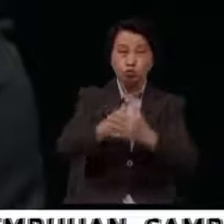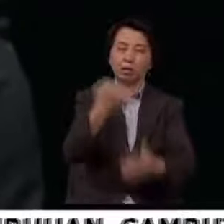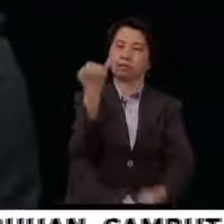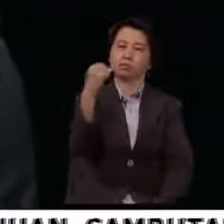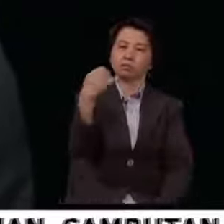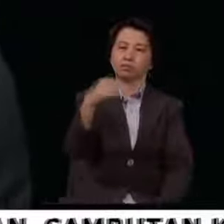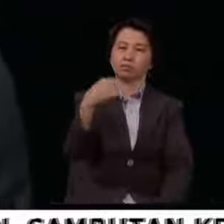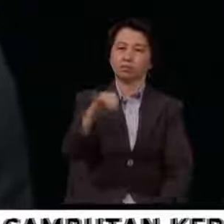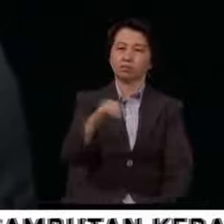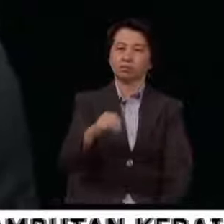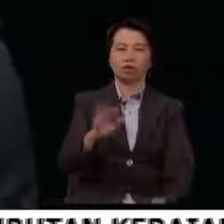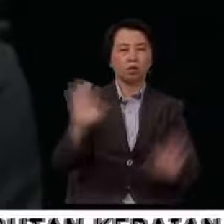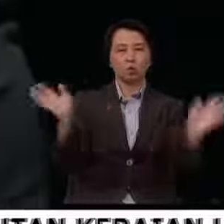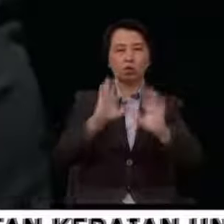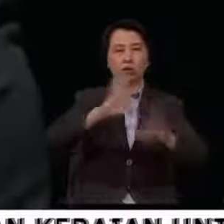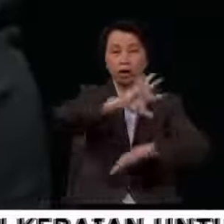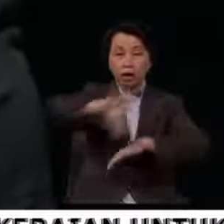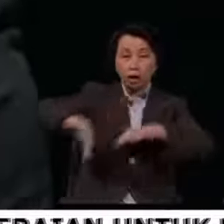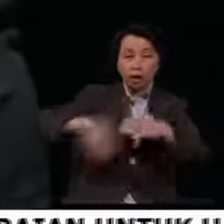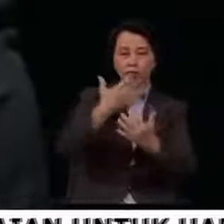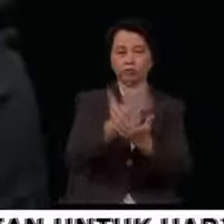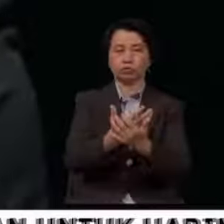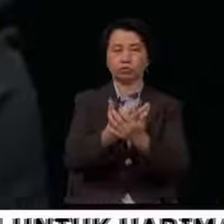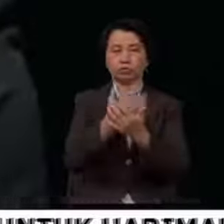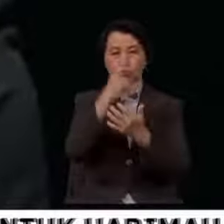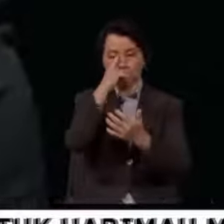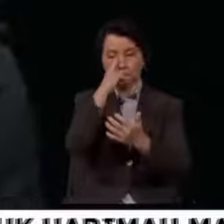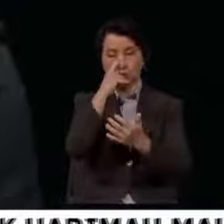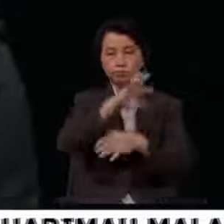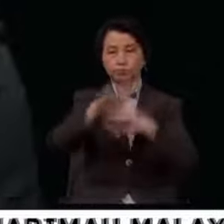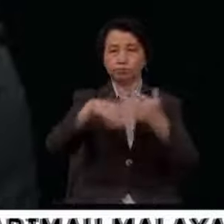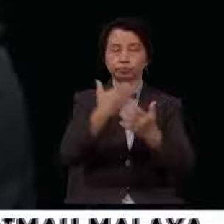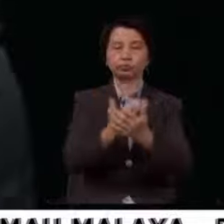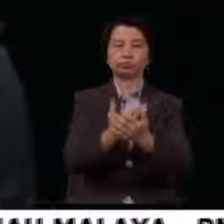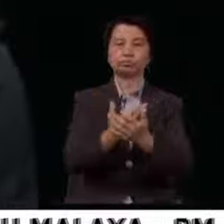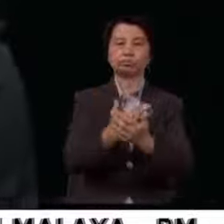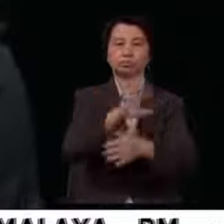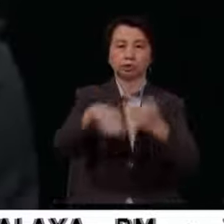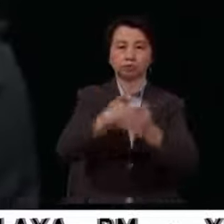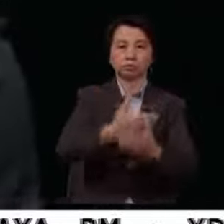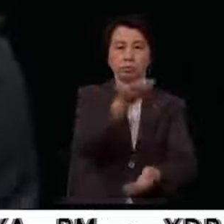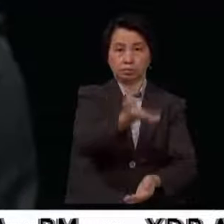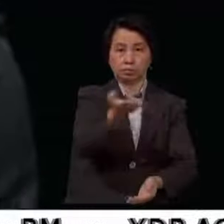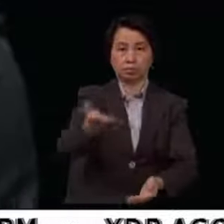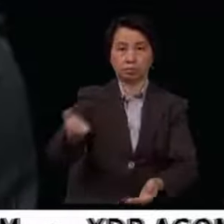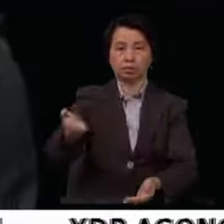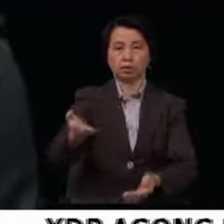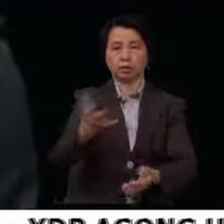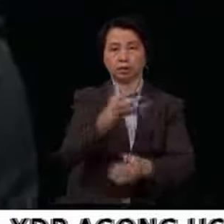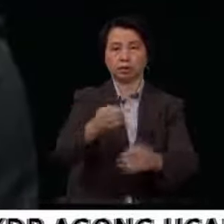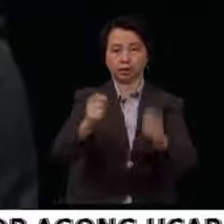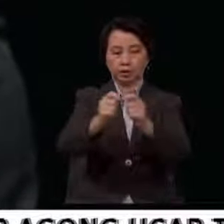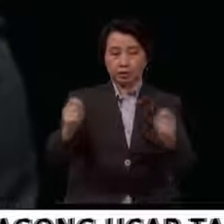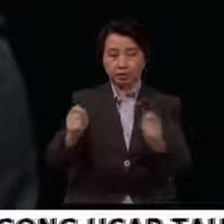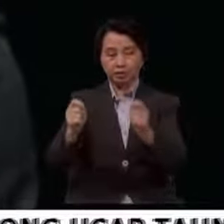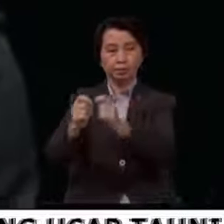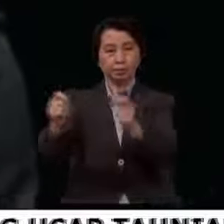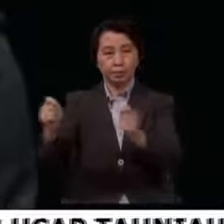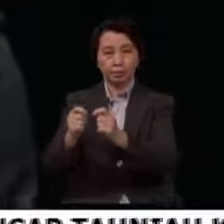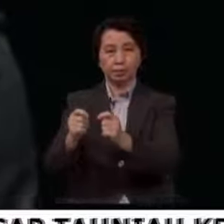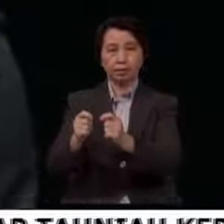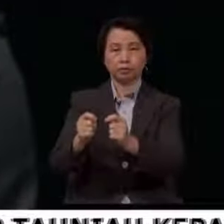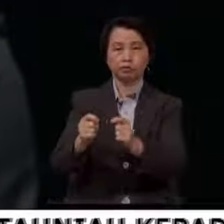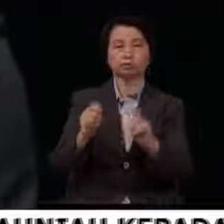tertentu ya kenaikan harga ataupun Mengapa harga naik menjadi menu + ini Sebab saya telah katakan